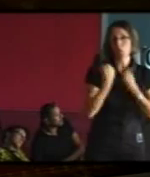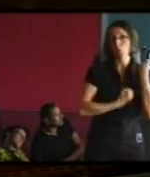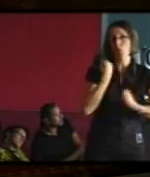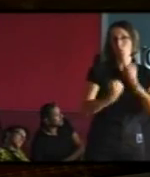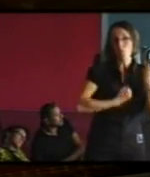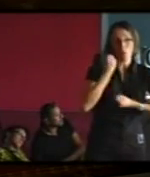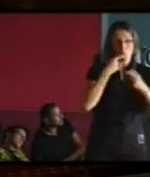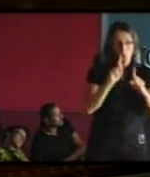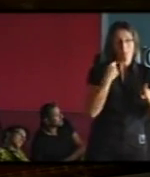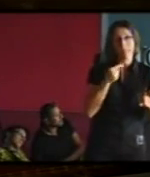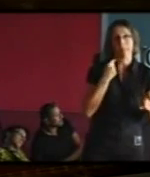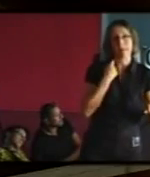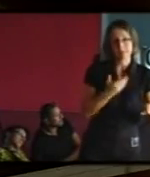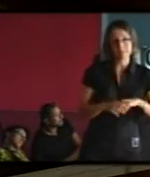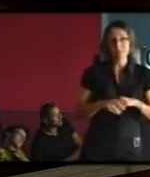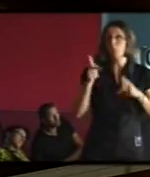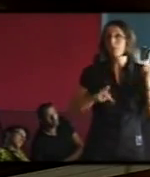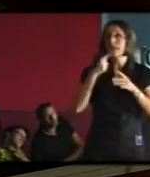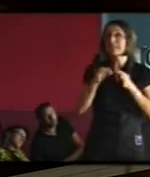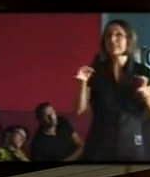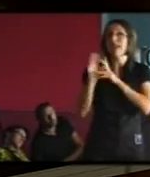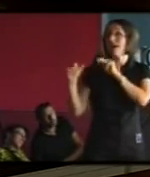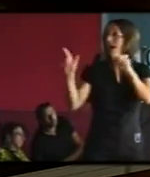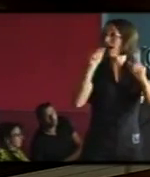beaucoup, beaucoup, beaucoup souffrir. Peut-être sont-ils dans la salle, non ?